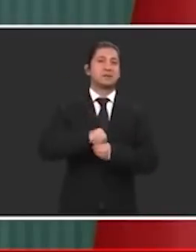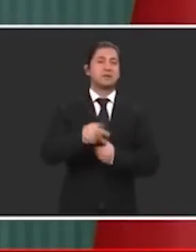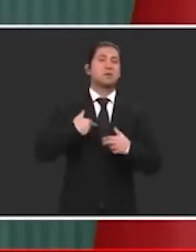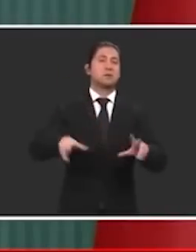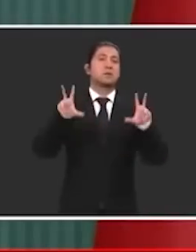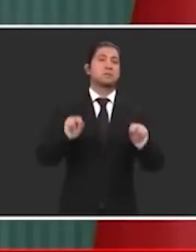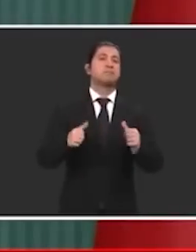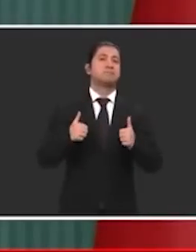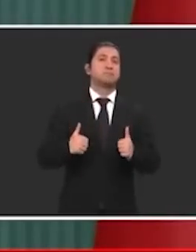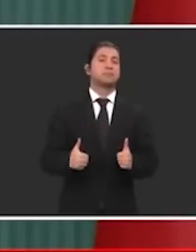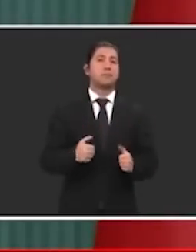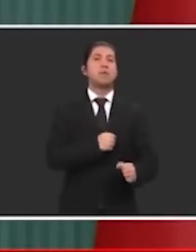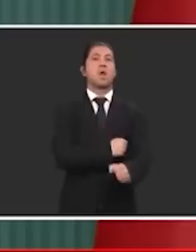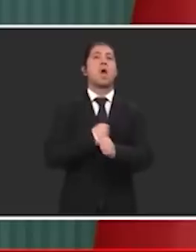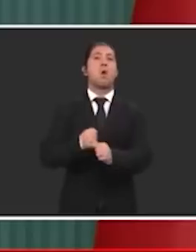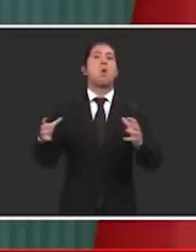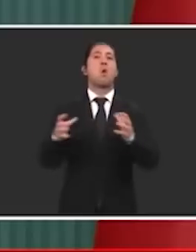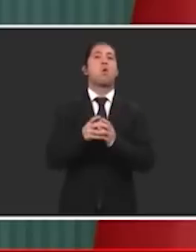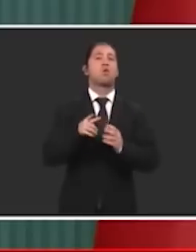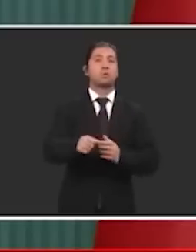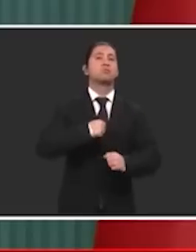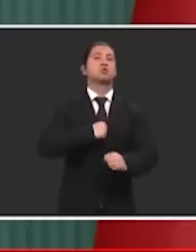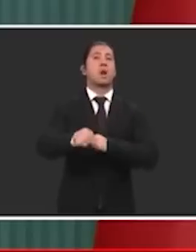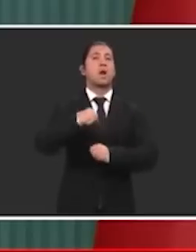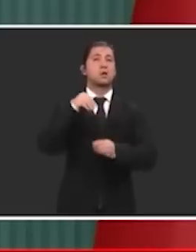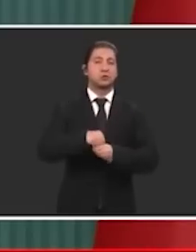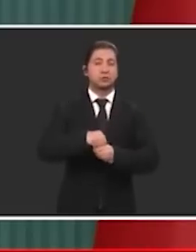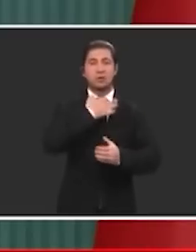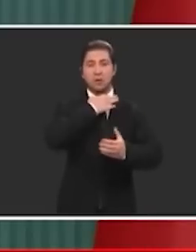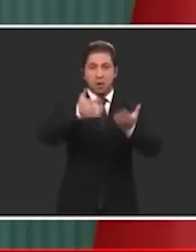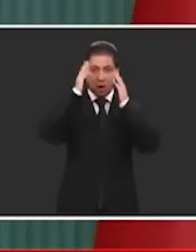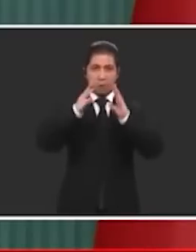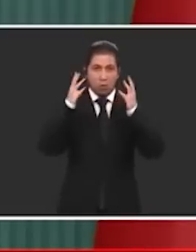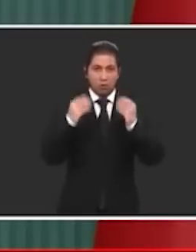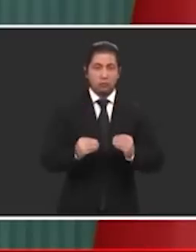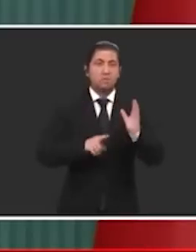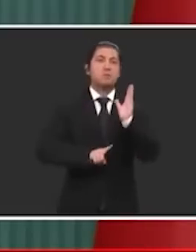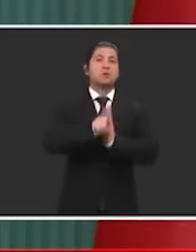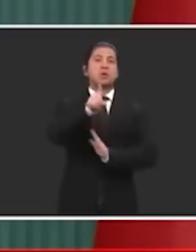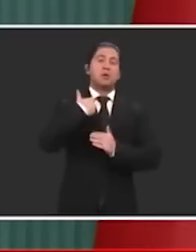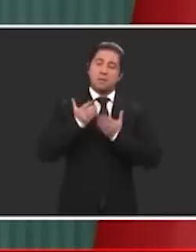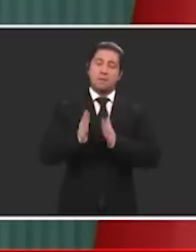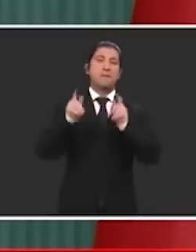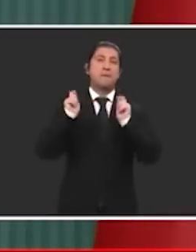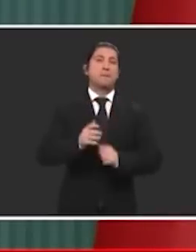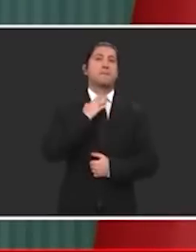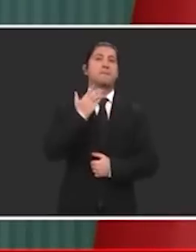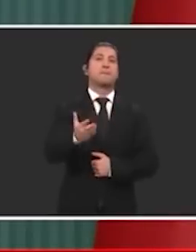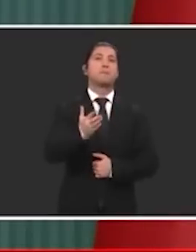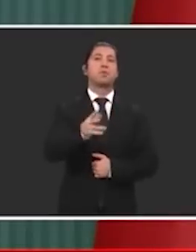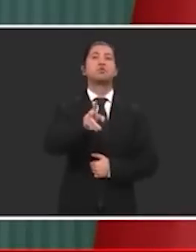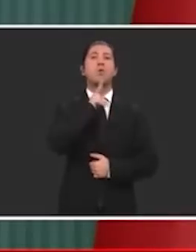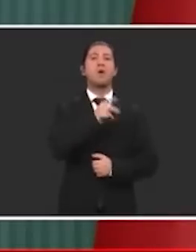tamdır. Terör örgütlerine karşı mücadelemiz hamdolsun başarıyla devam ediyor.